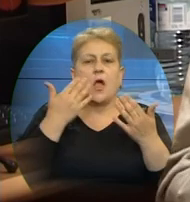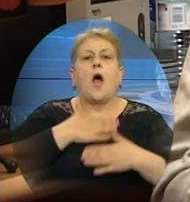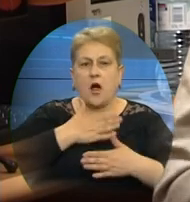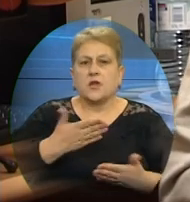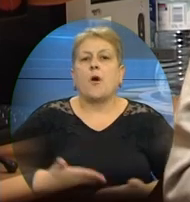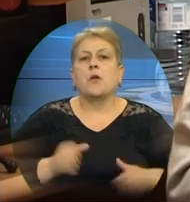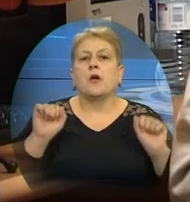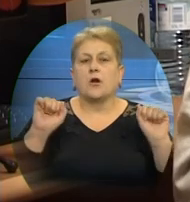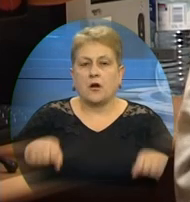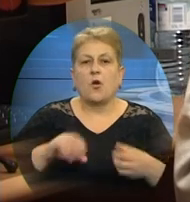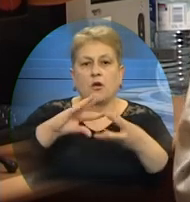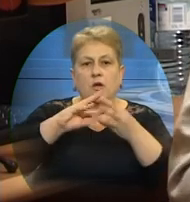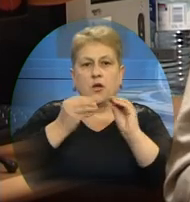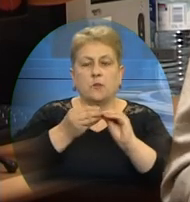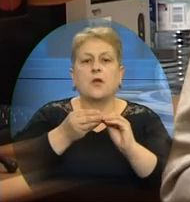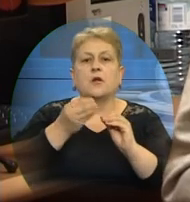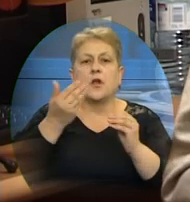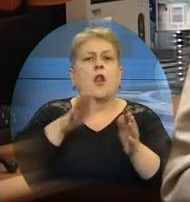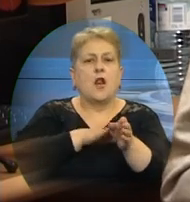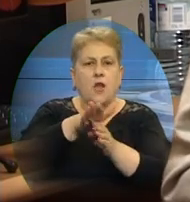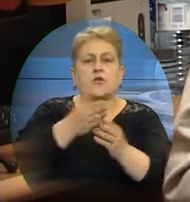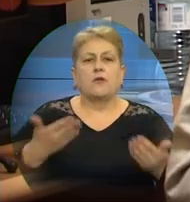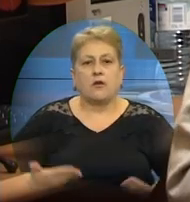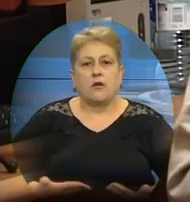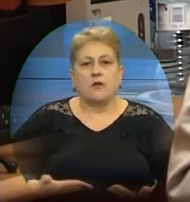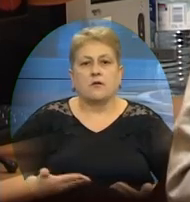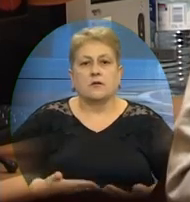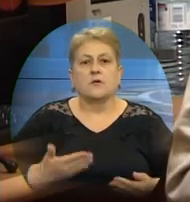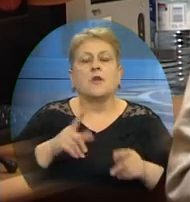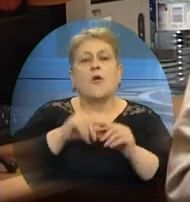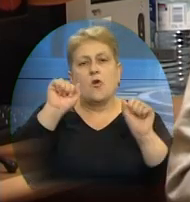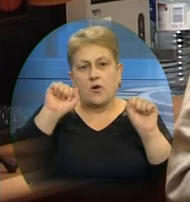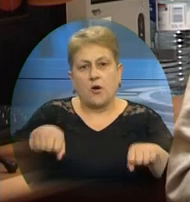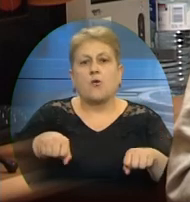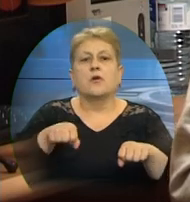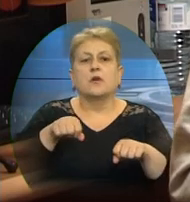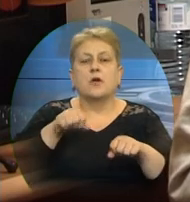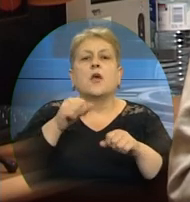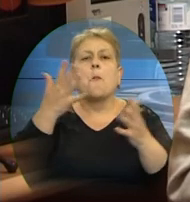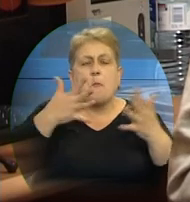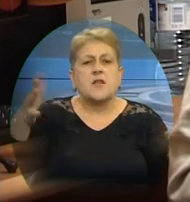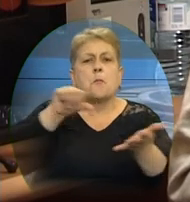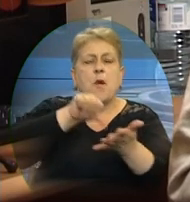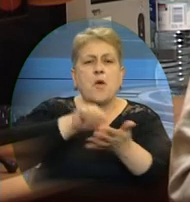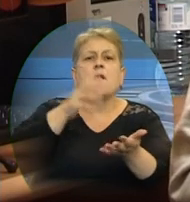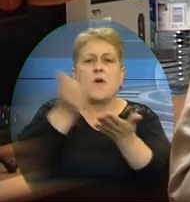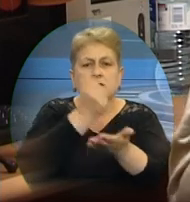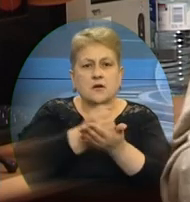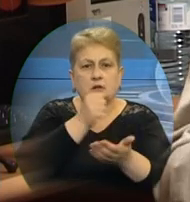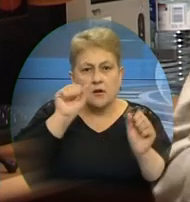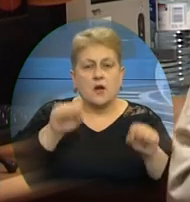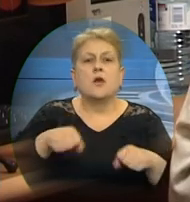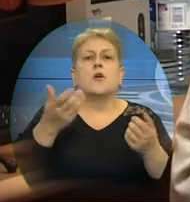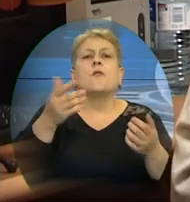ակտիվ ապրելուն, լինել լիարժեք կյանքին եւ որ կարելի է շատ եւ մեծ բեմեր վաստակել կամ